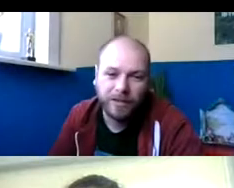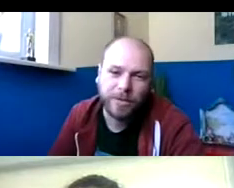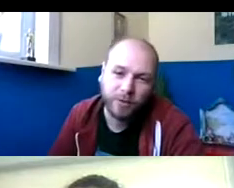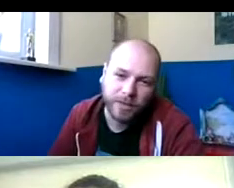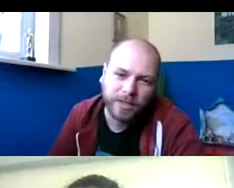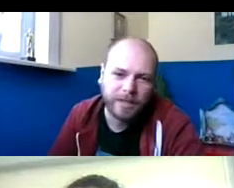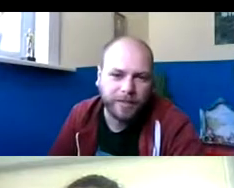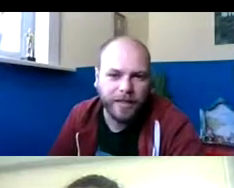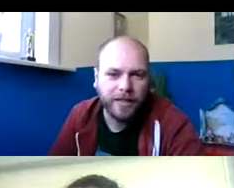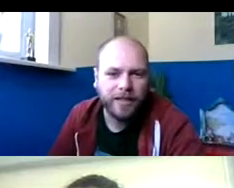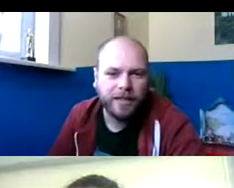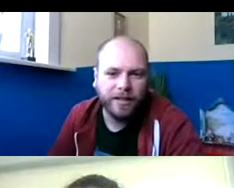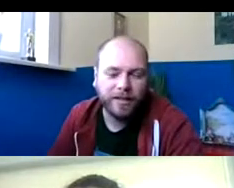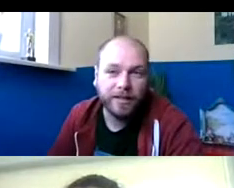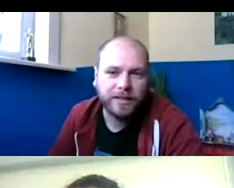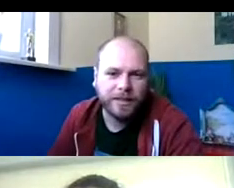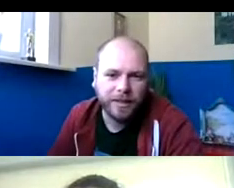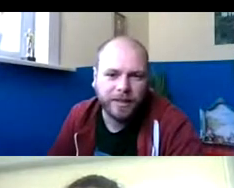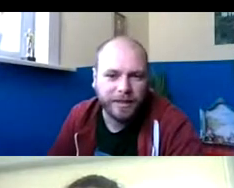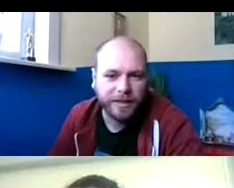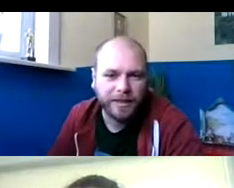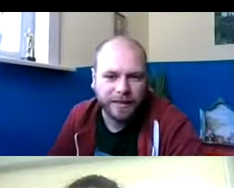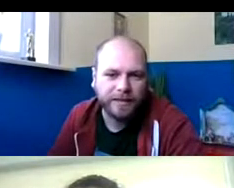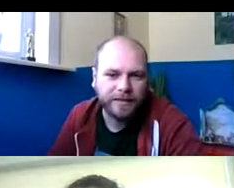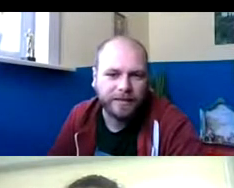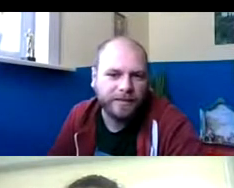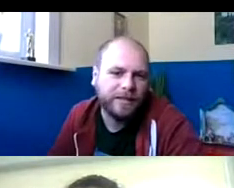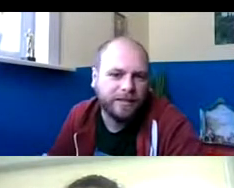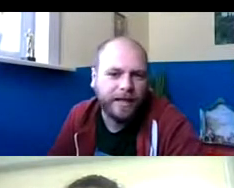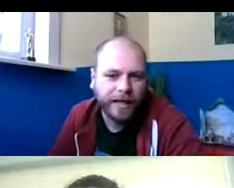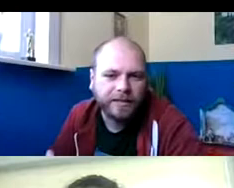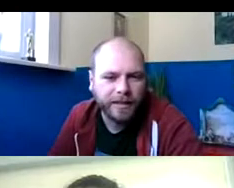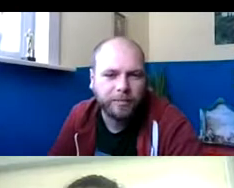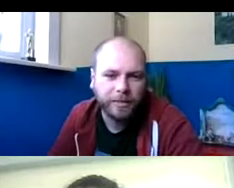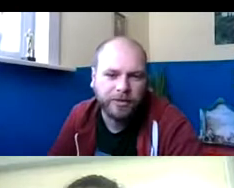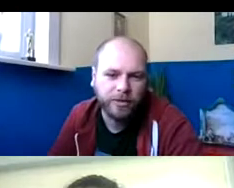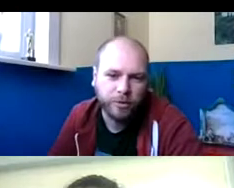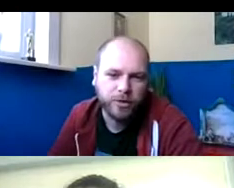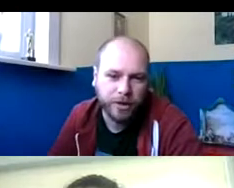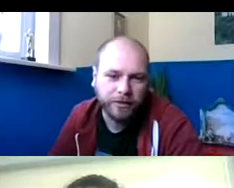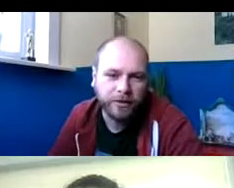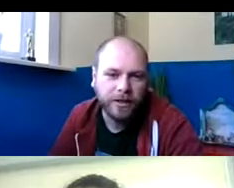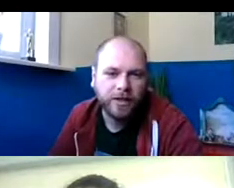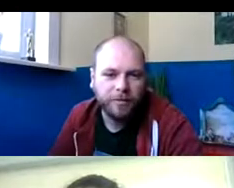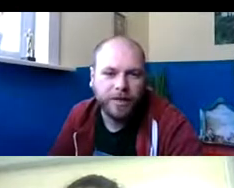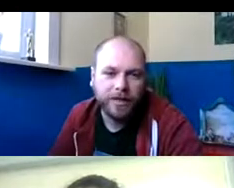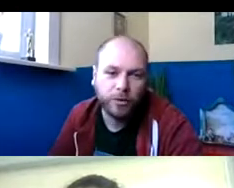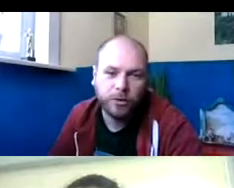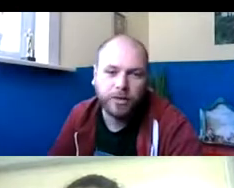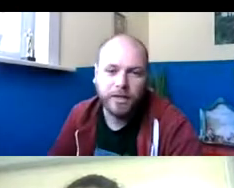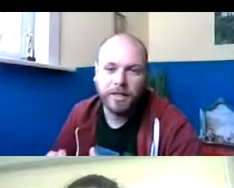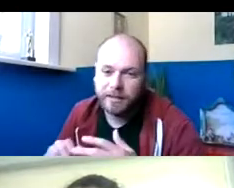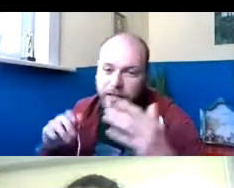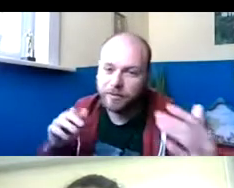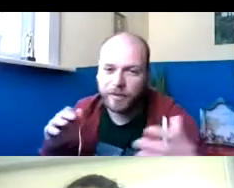gescheiden zijn, dat, waardoor dat ik mij, als ik met een besmetting zit, dat ik niet direct heel het speelplein terug moet sluiten, maar ik dan